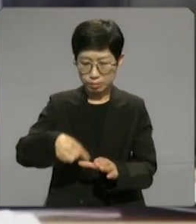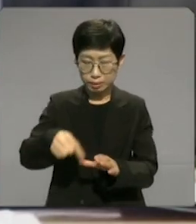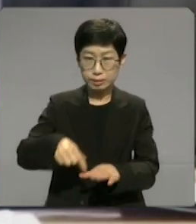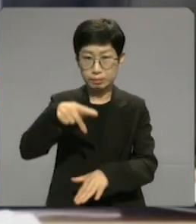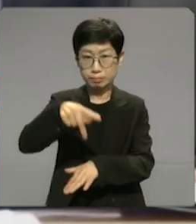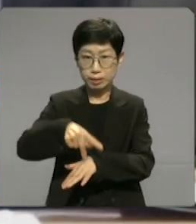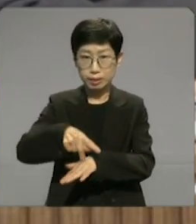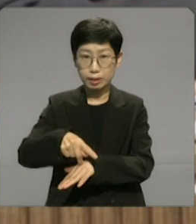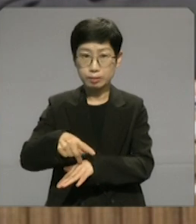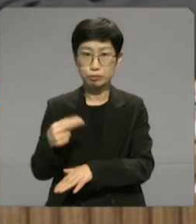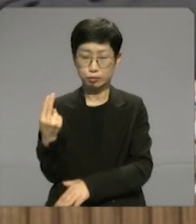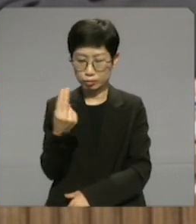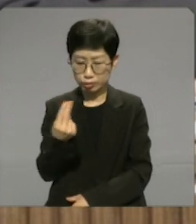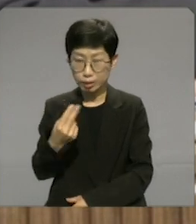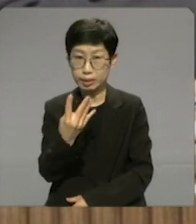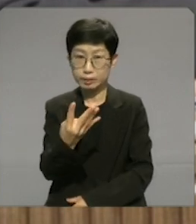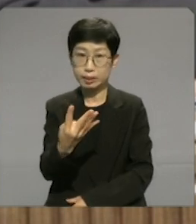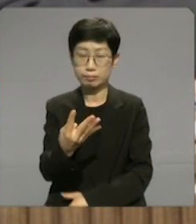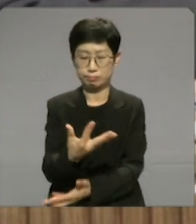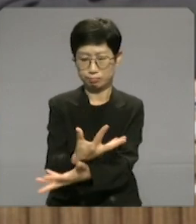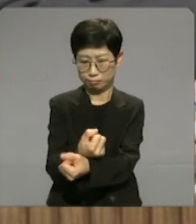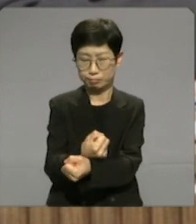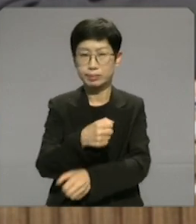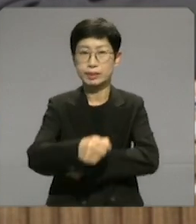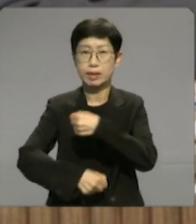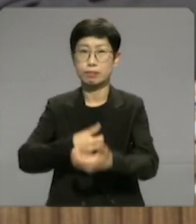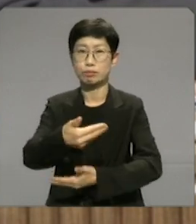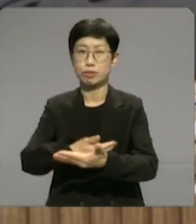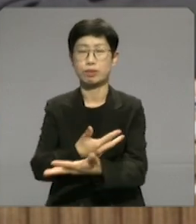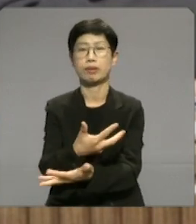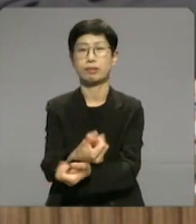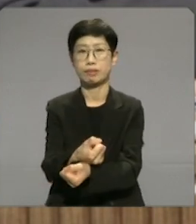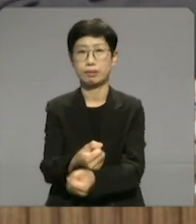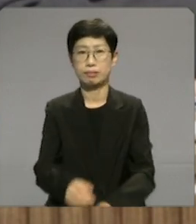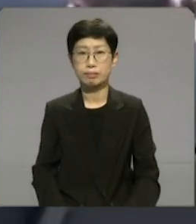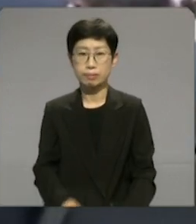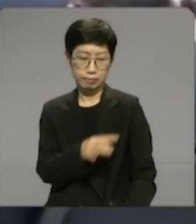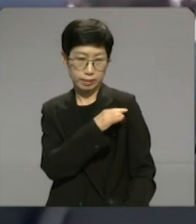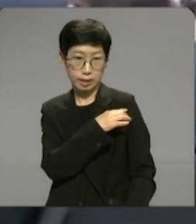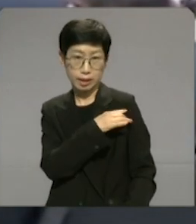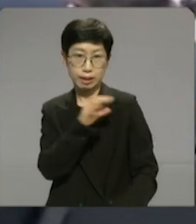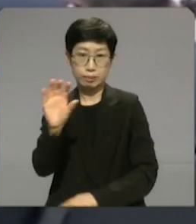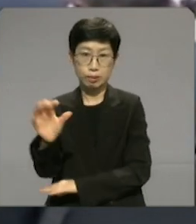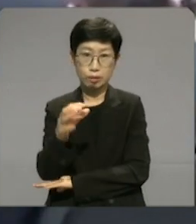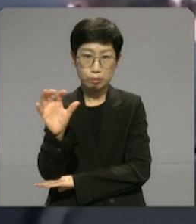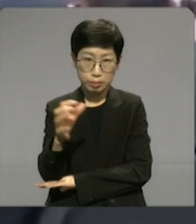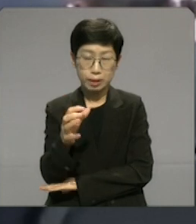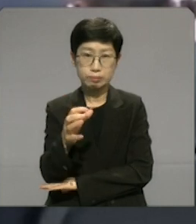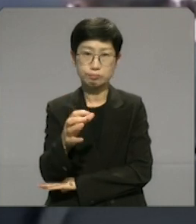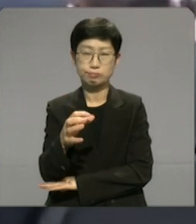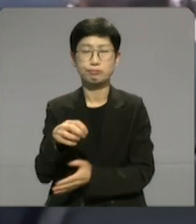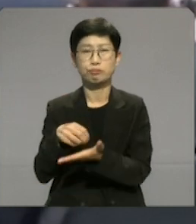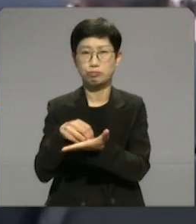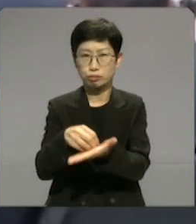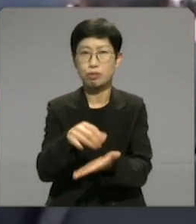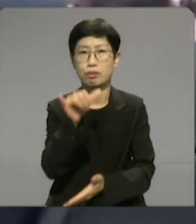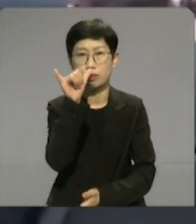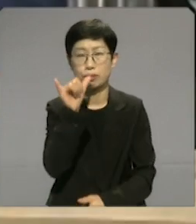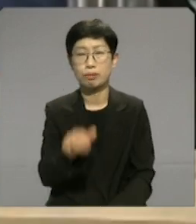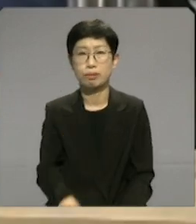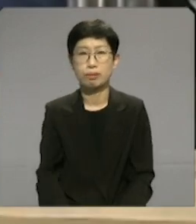파라과이, 우루과이 4개국이 체결한 자유무역협정으로 칠레, 콜롬비아 등이 준회원국으로 참여하고